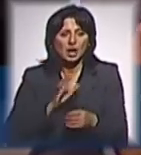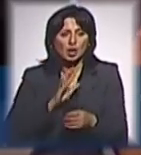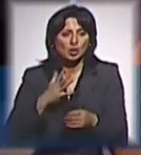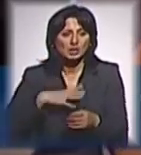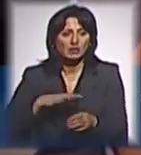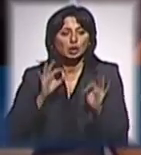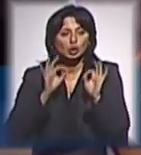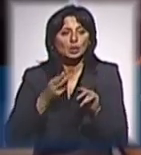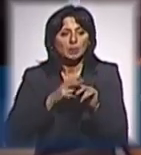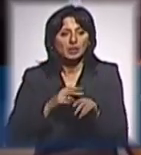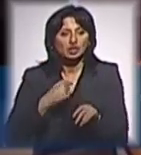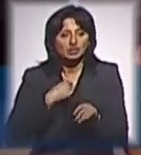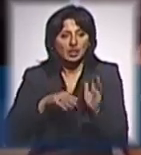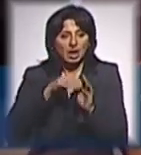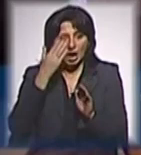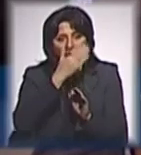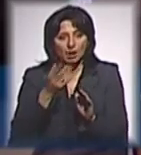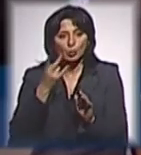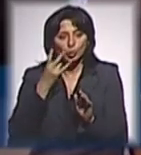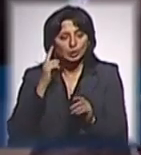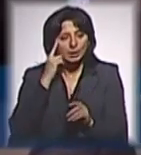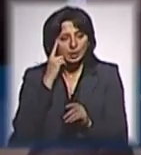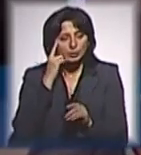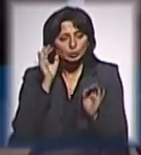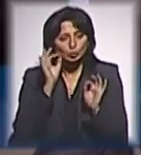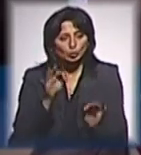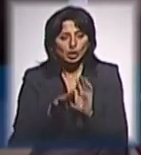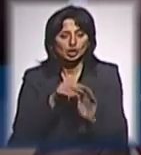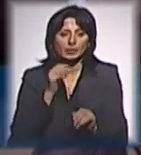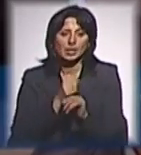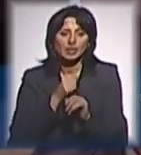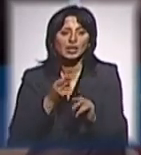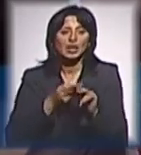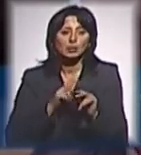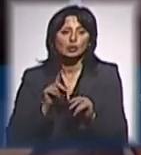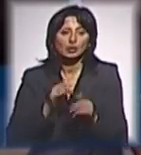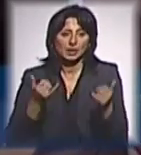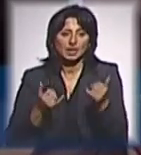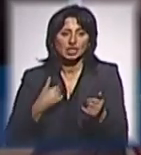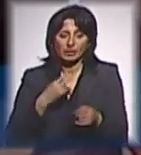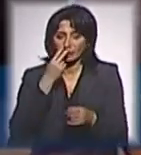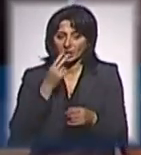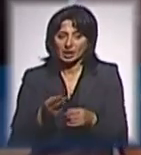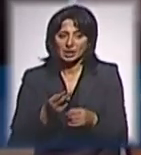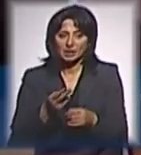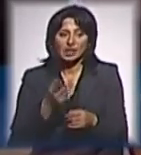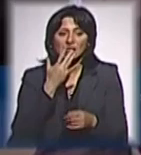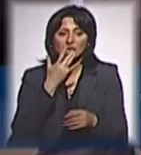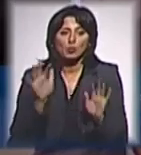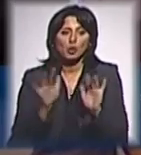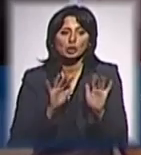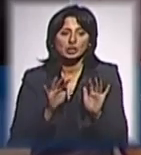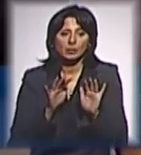საქართველოში. სწორედაც მაგიტომა ჩვენმა მომრჩეველმა უნდა დაფიქრდეს და სწორი არჩევანი გააკეთოს, იმიტომ რომ დღეს ჩვენ ხედავთ